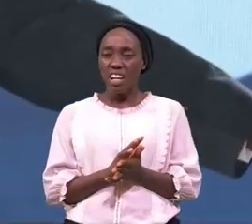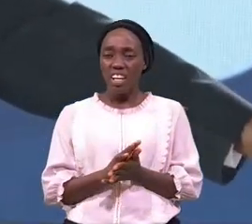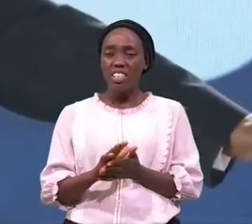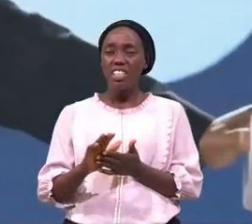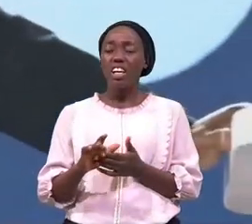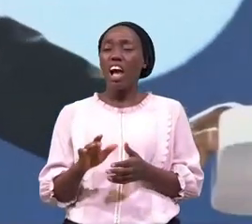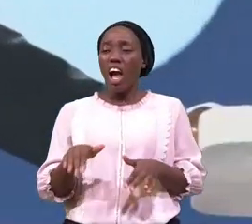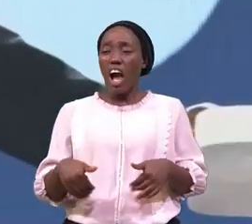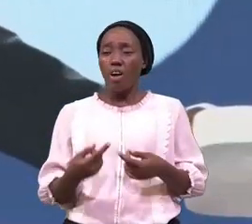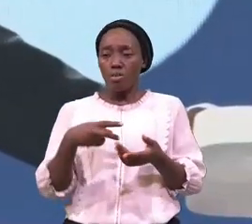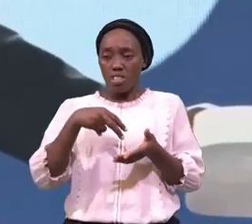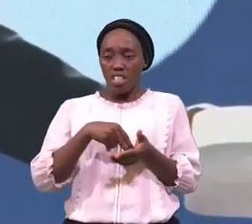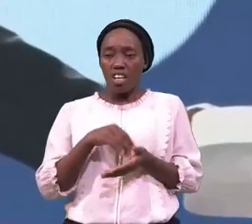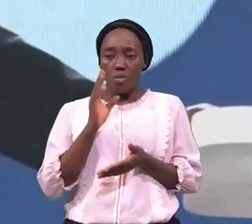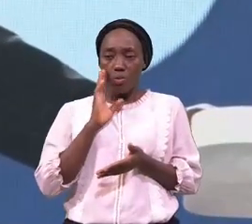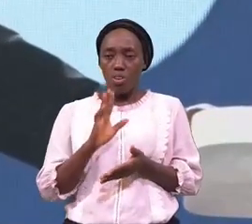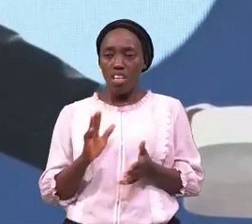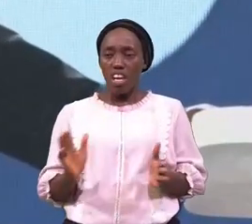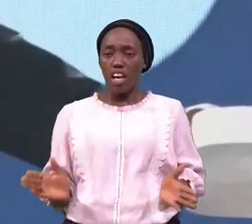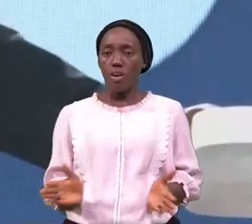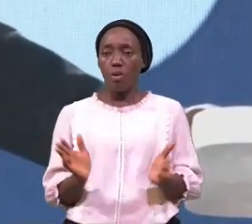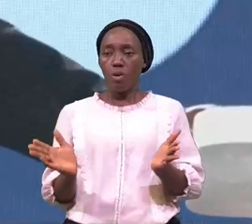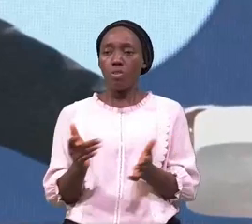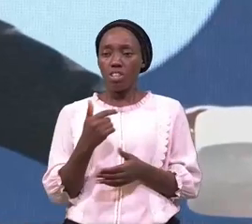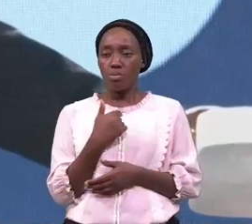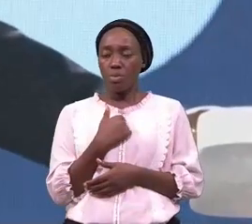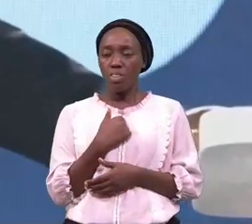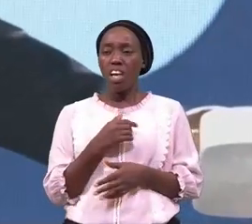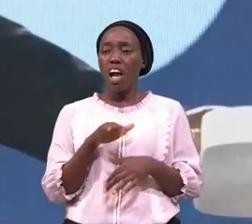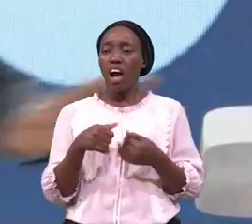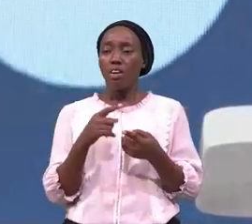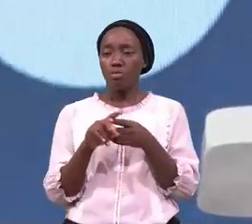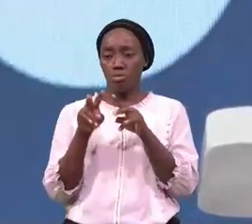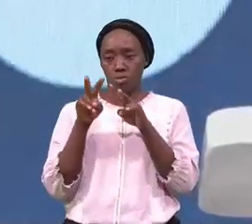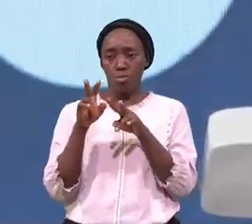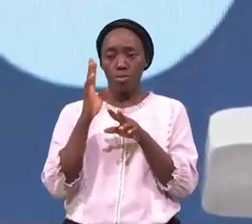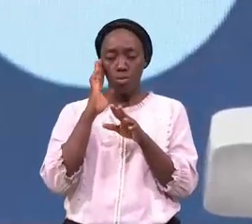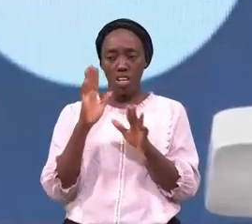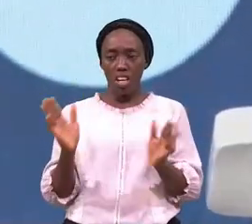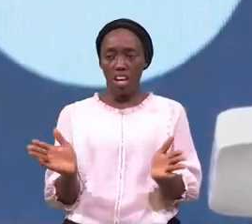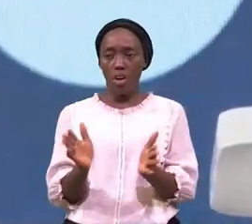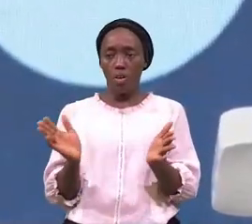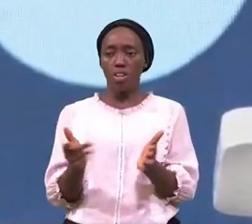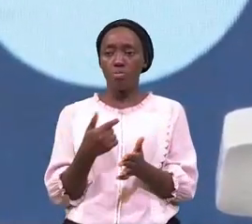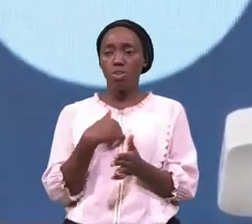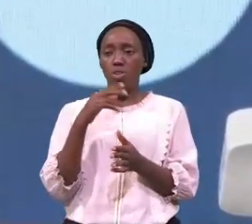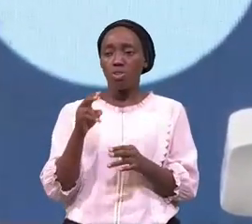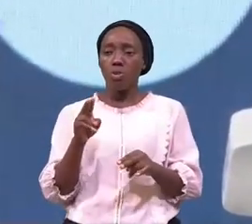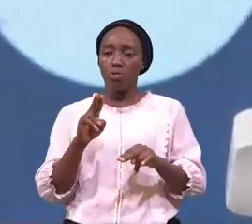La main dont vous tenez m'édifie. La main dont vous regardez m'édifie.